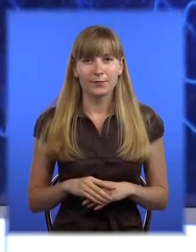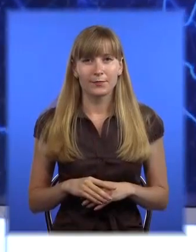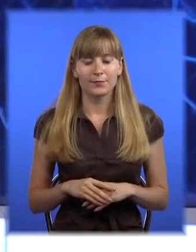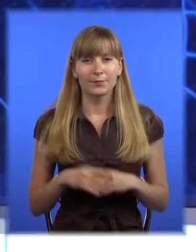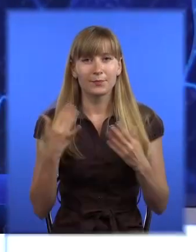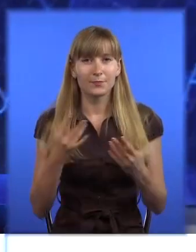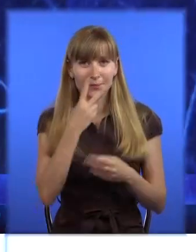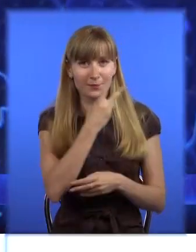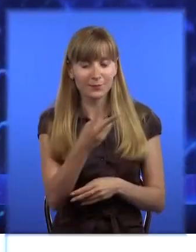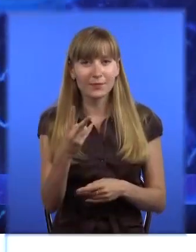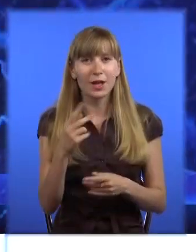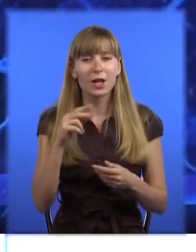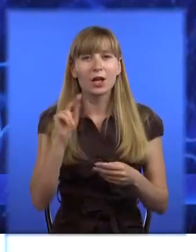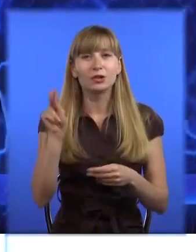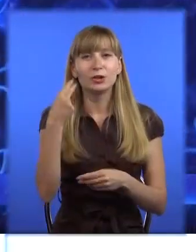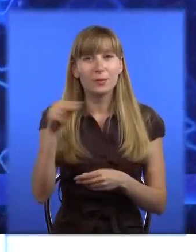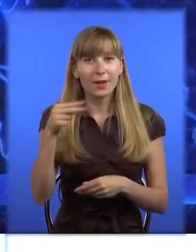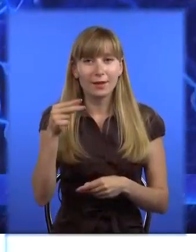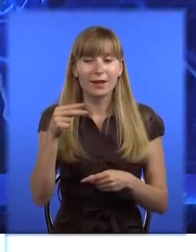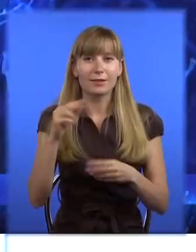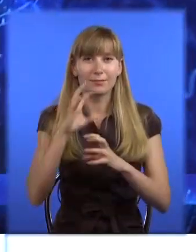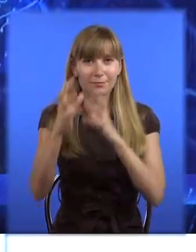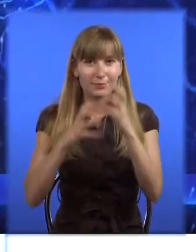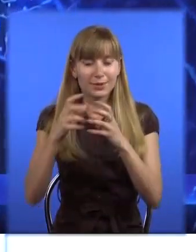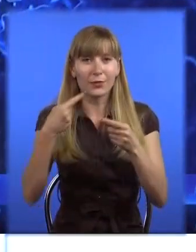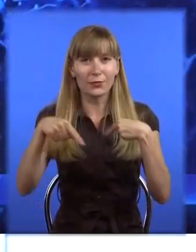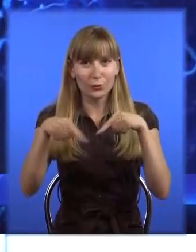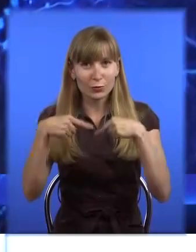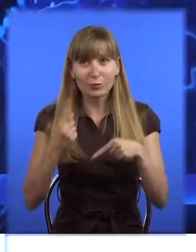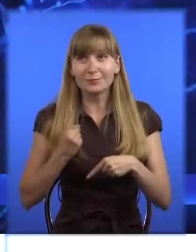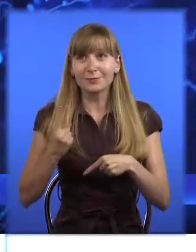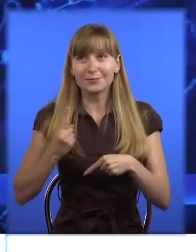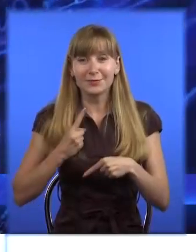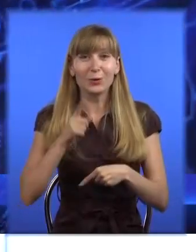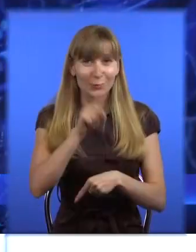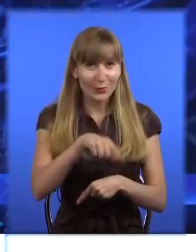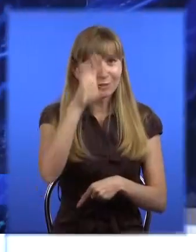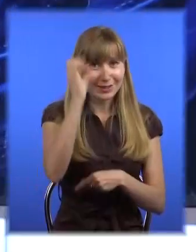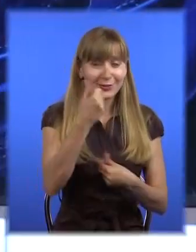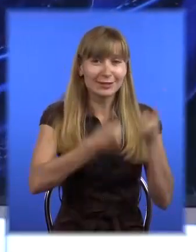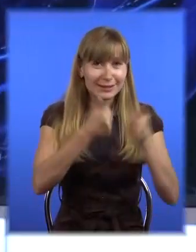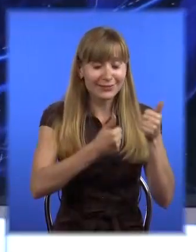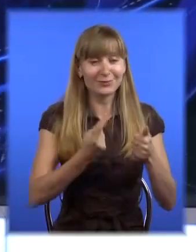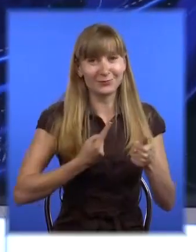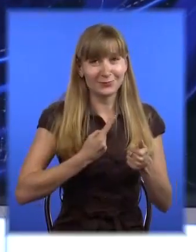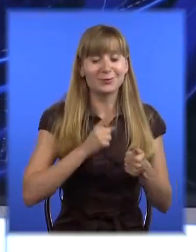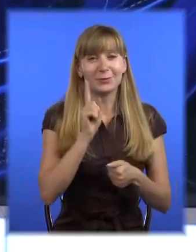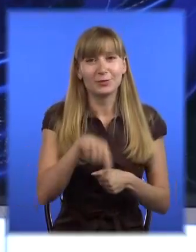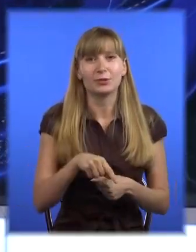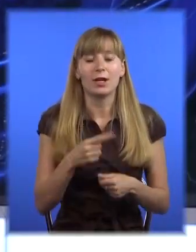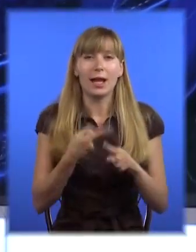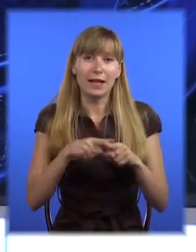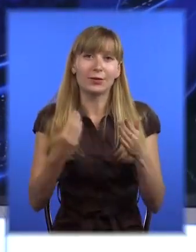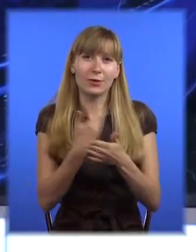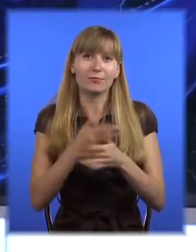Як бачимо, інтрига зберігається не лише на чемпіонаті світу з футболу, а й на наших криворізьких змаганнях. І на цьому в мене все.